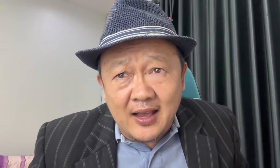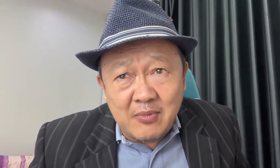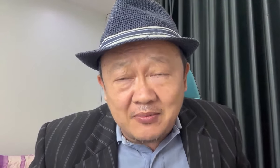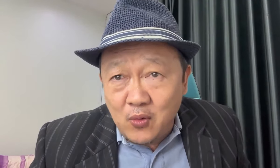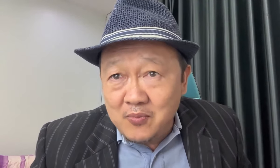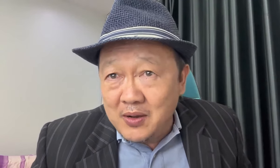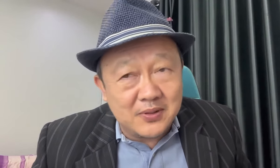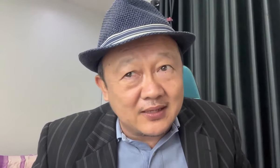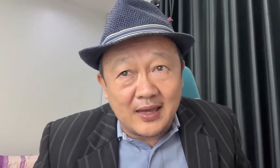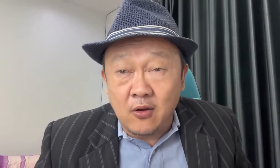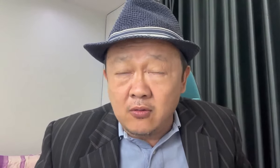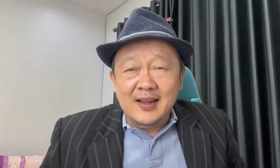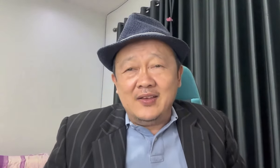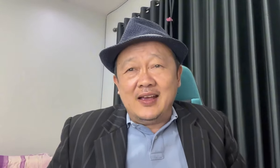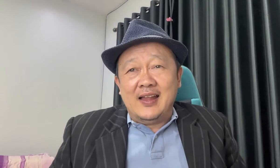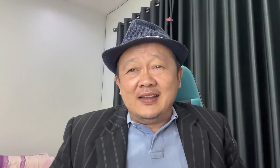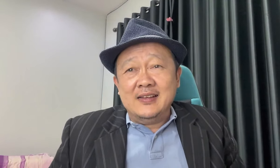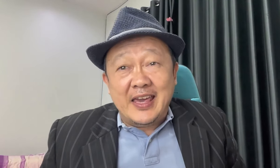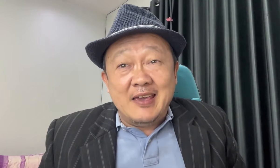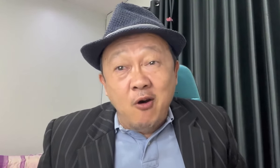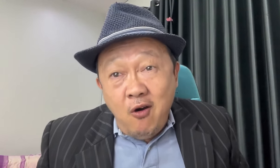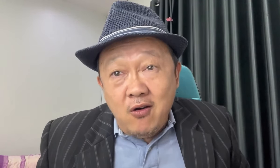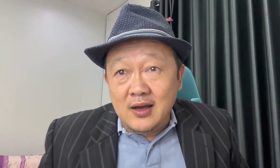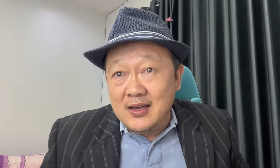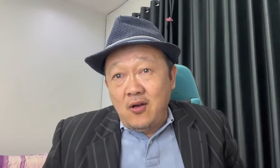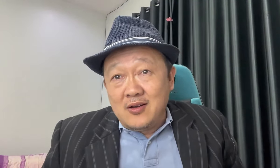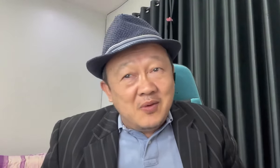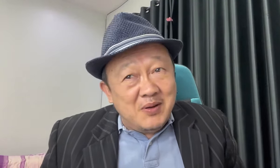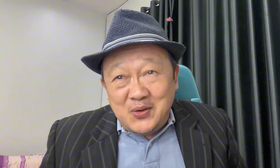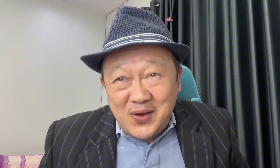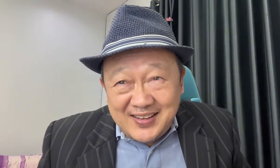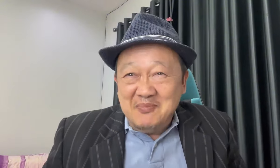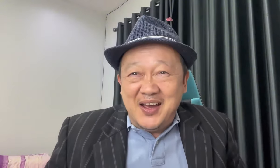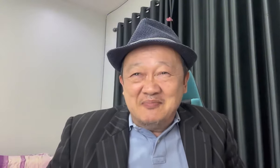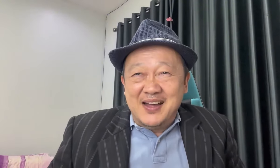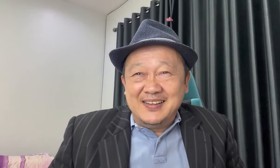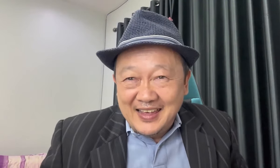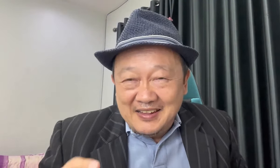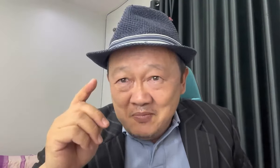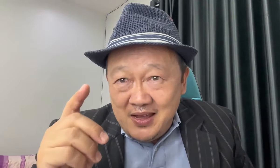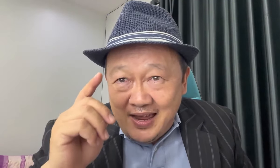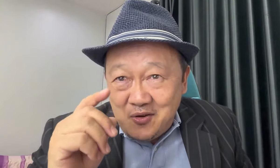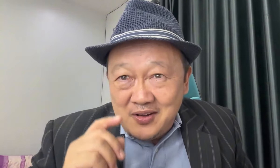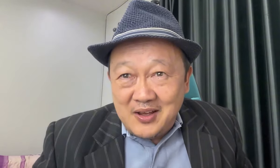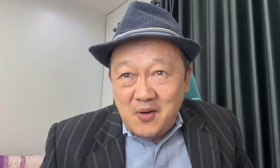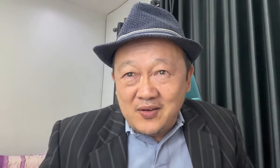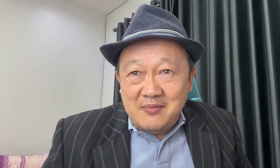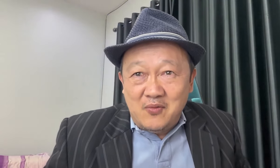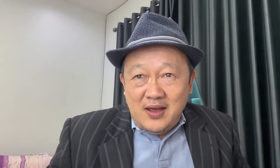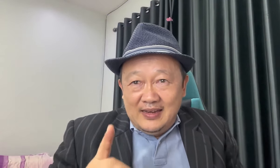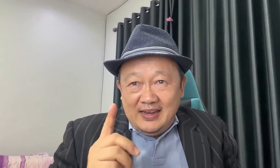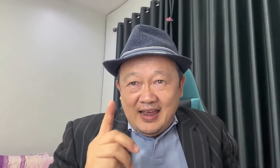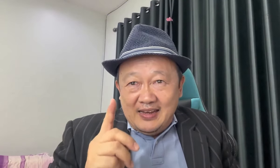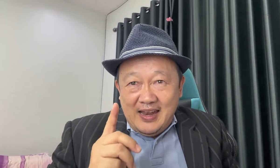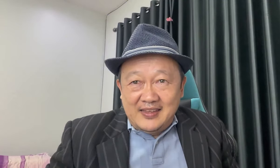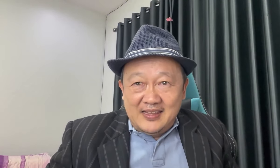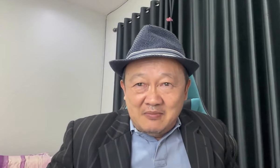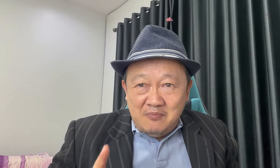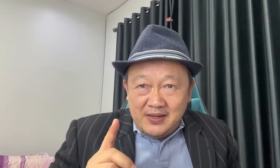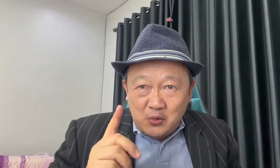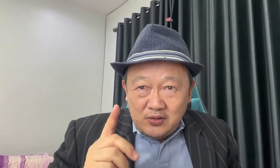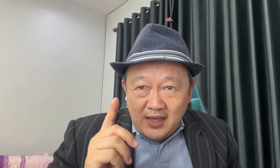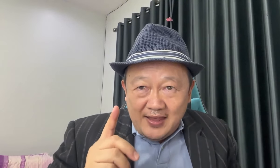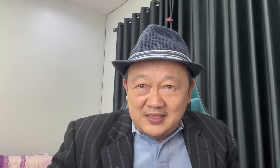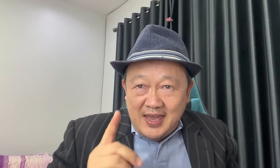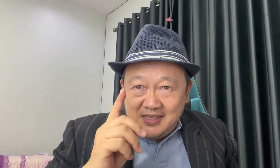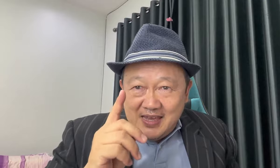แล้วแตๆก็ไม่ท้วงพรเพื่อไทยงงแล้วอีกอันนึงคี้โม้ก็ก็ไม่ประท้วงปล่อยเพินเห็นมีหลายคนเบอกนะบอกว่านี่แหละนี่แหละที่